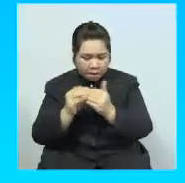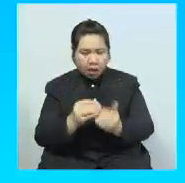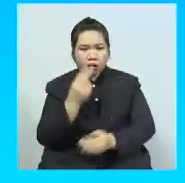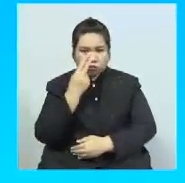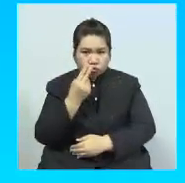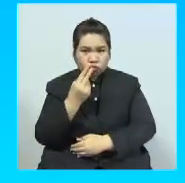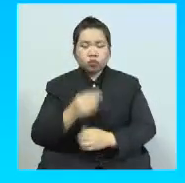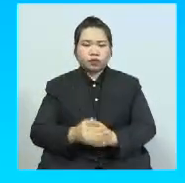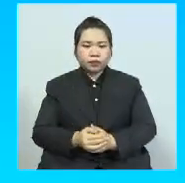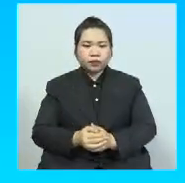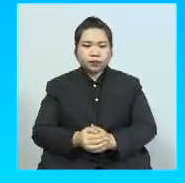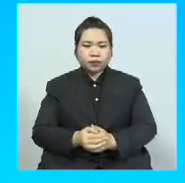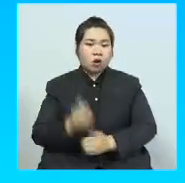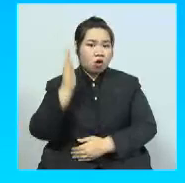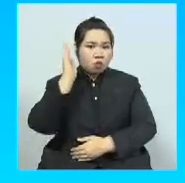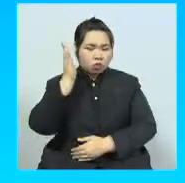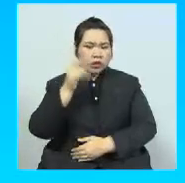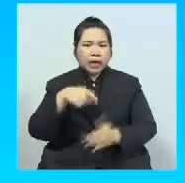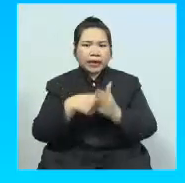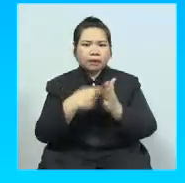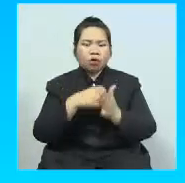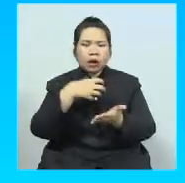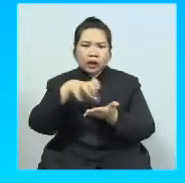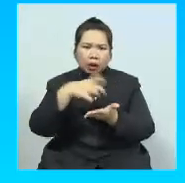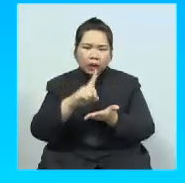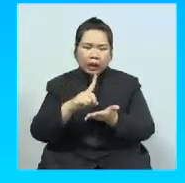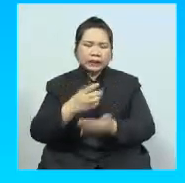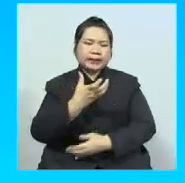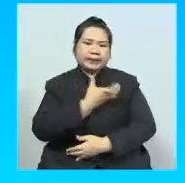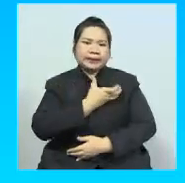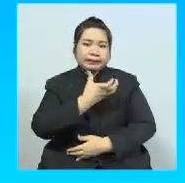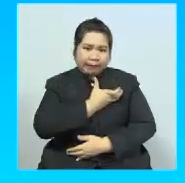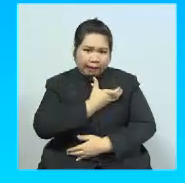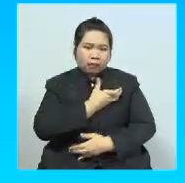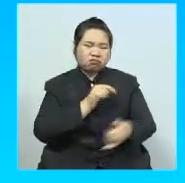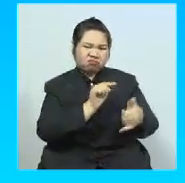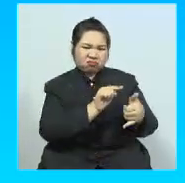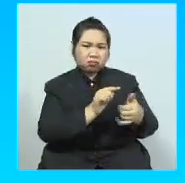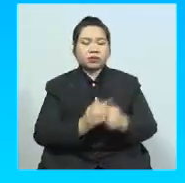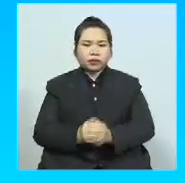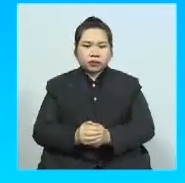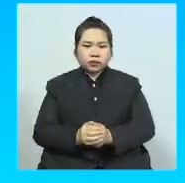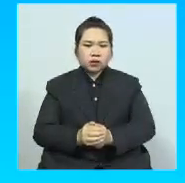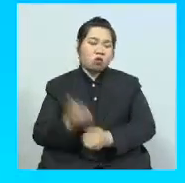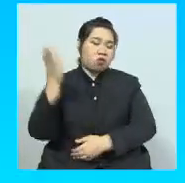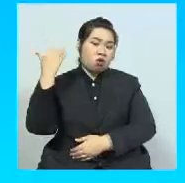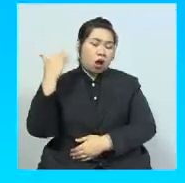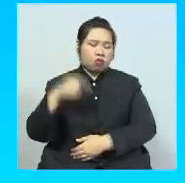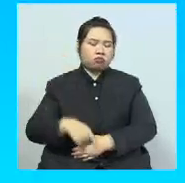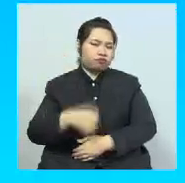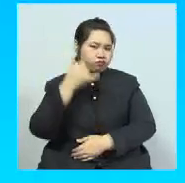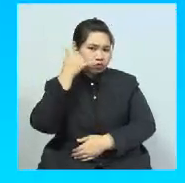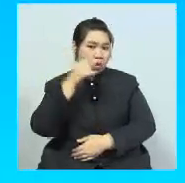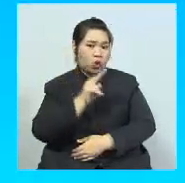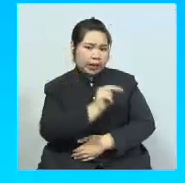เองด้วยนะคะนายสุรสิทธิ์เนี่ยบอกว่าสาเหตุที่ทำไปเพราะว่าโกรธแค้นหึงหวงวันเกิดเหตุเนี่ยได้โทรไปเรียกให้ผู้ตาย